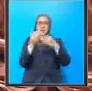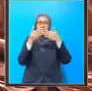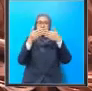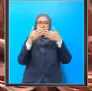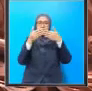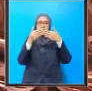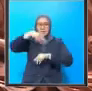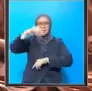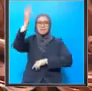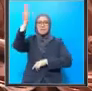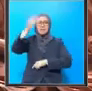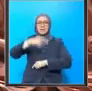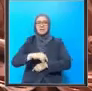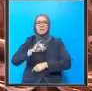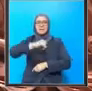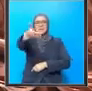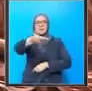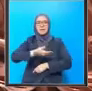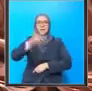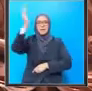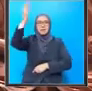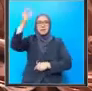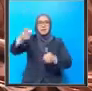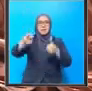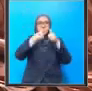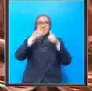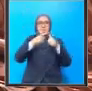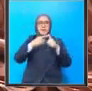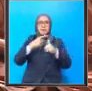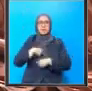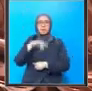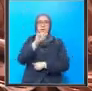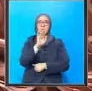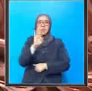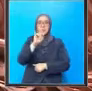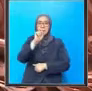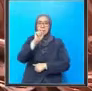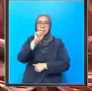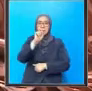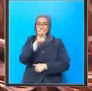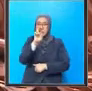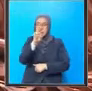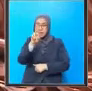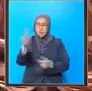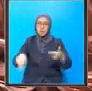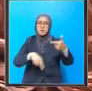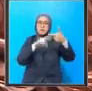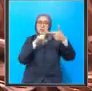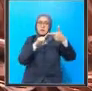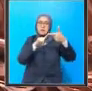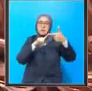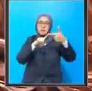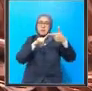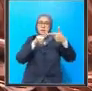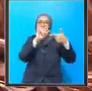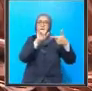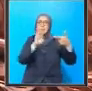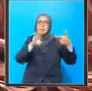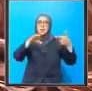Dengan itu saya menjemput pembahas yang pertama, Yang Berhormat Tebrau, kemudian diikuti oleh Yang Berhormat